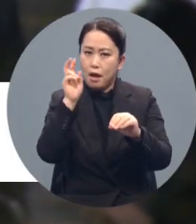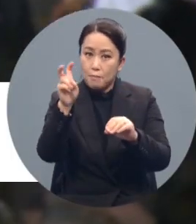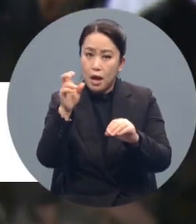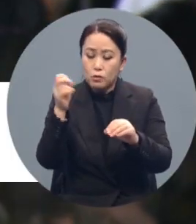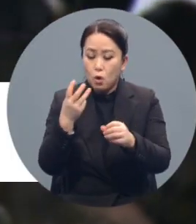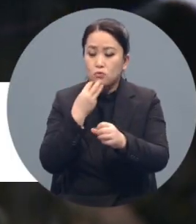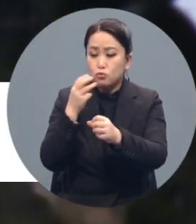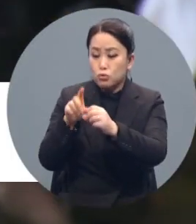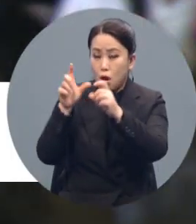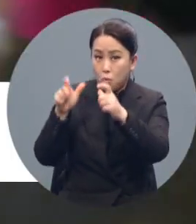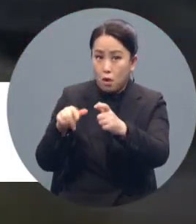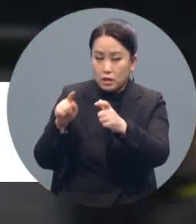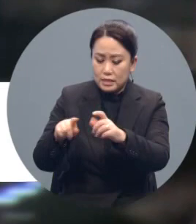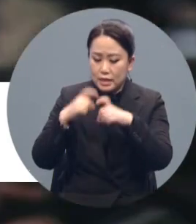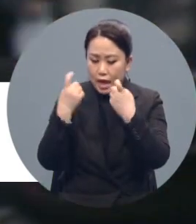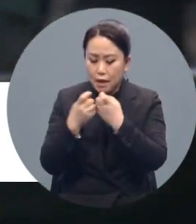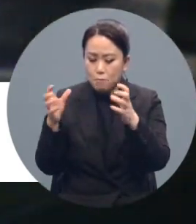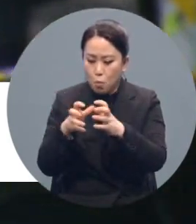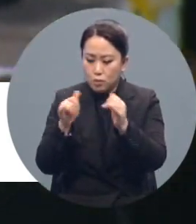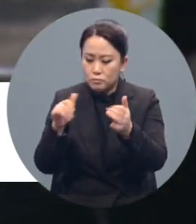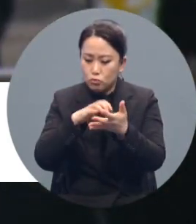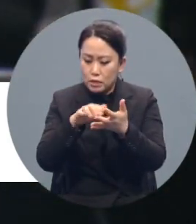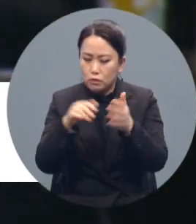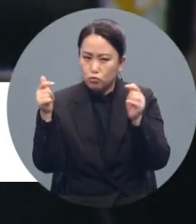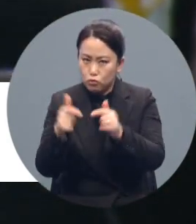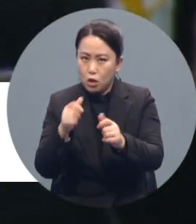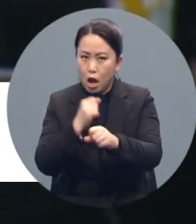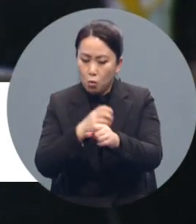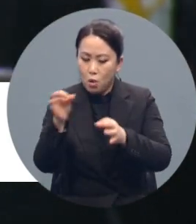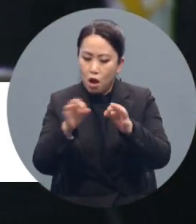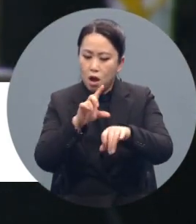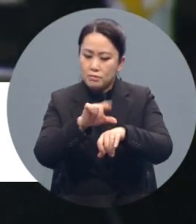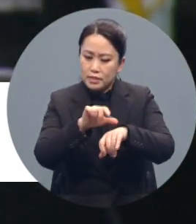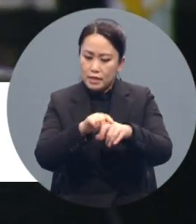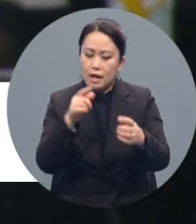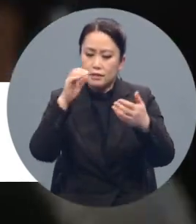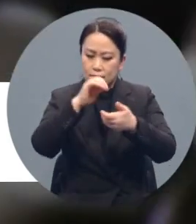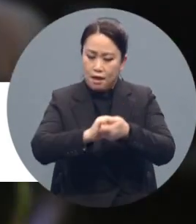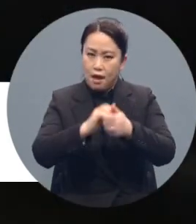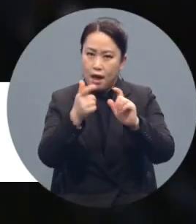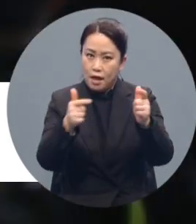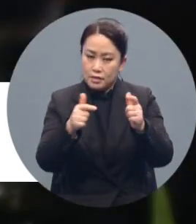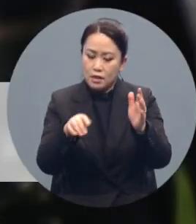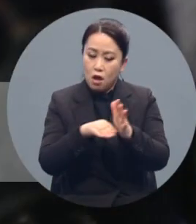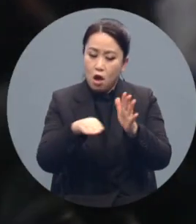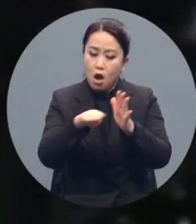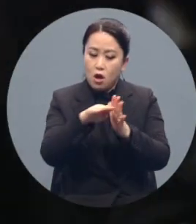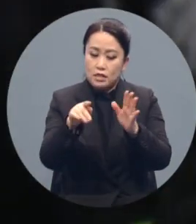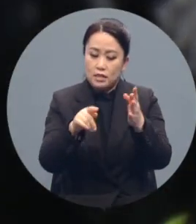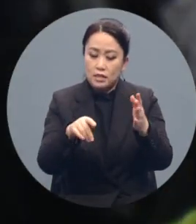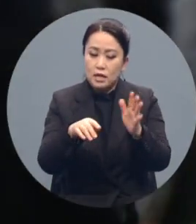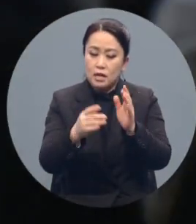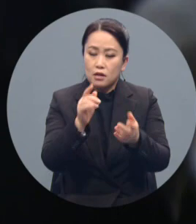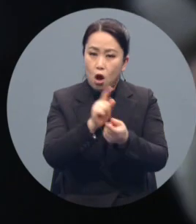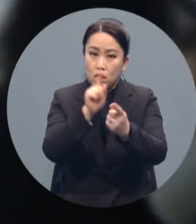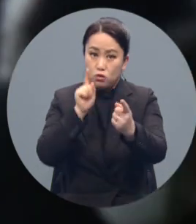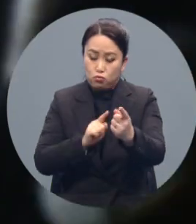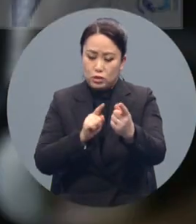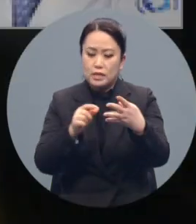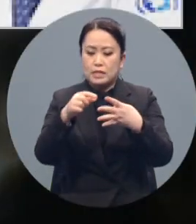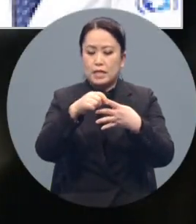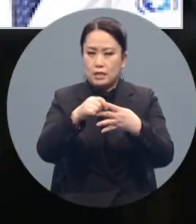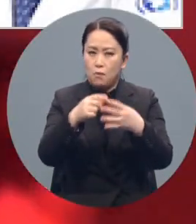경우 사적 모임 인원을 축소하고 영업시간을 제한하는 등 거리 두기 4단계에 준하는 방역수칙 강화가 기정사실화됐기